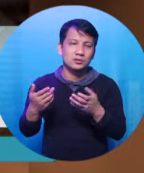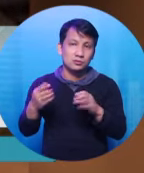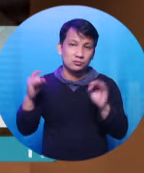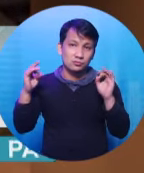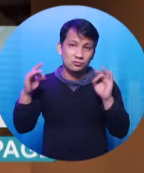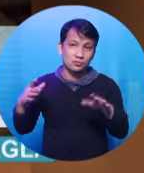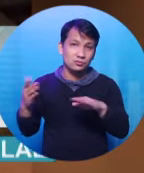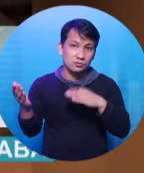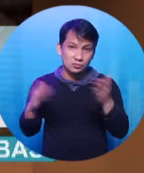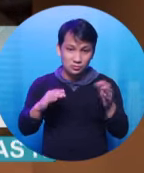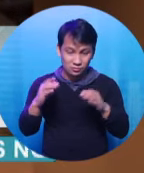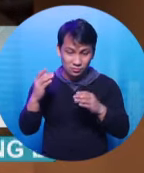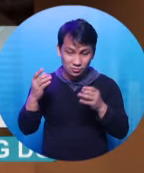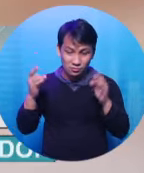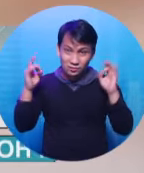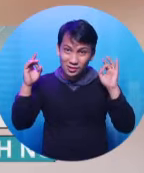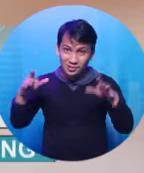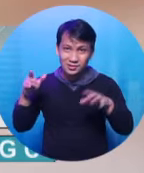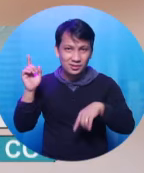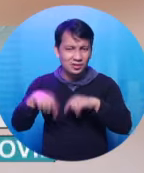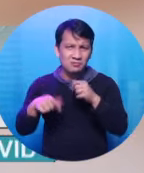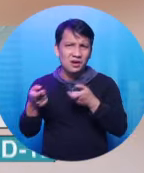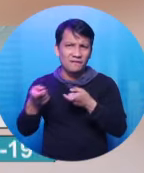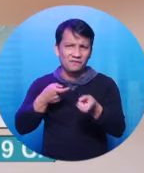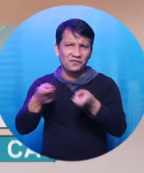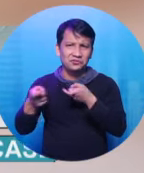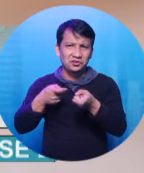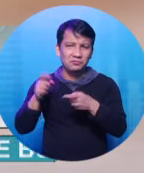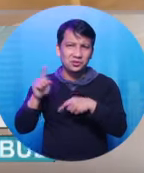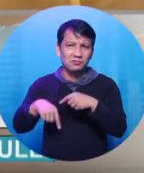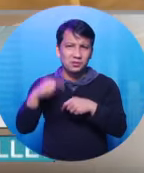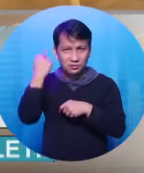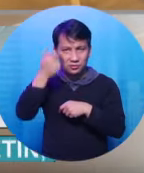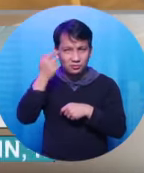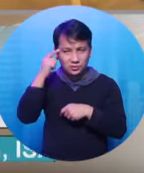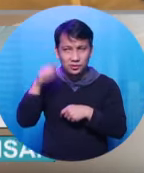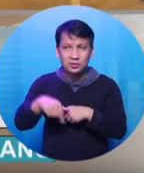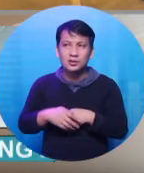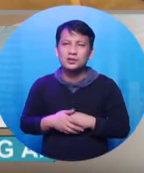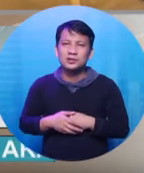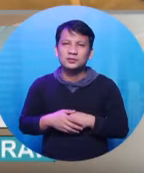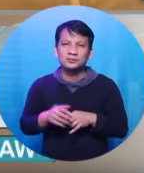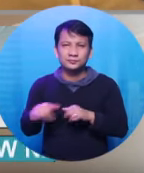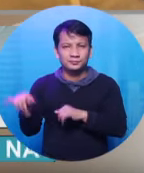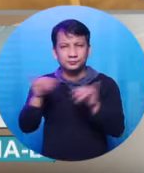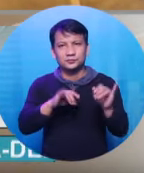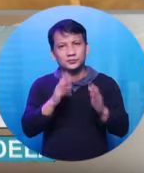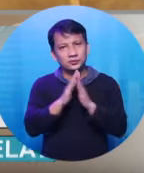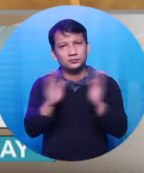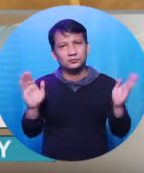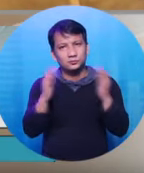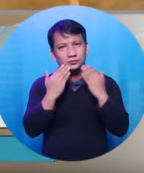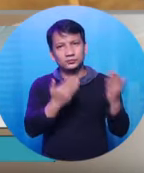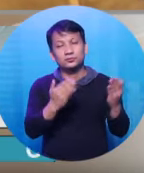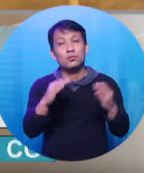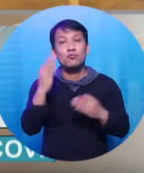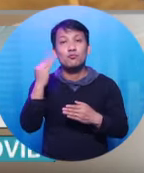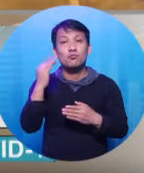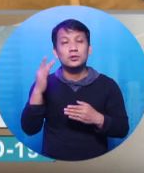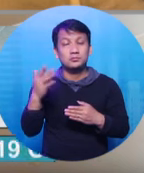rate namin dito. So everything is under control by the government, which is we are really very thankful kasi